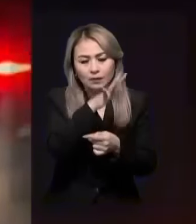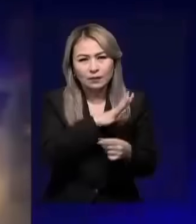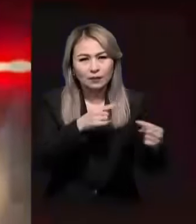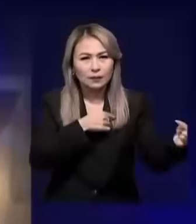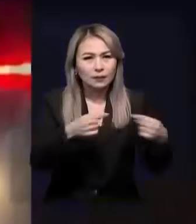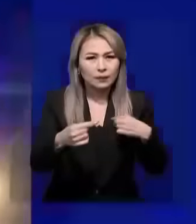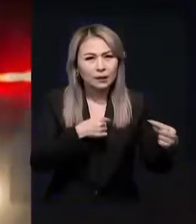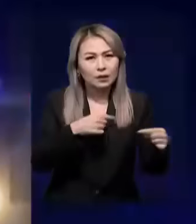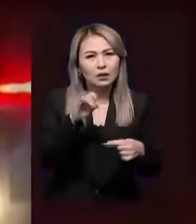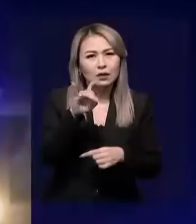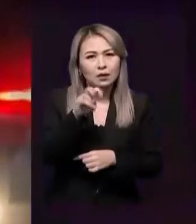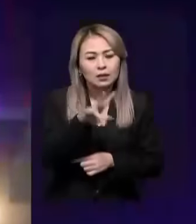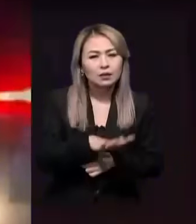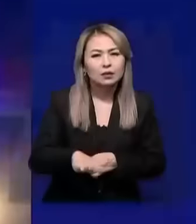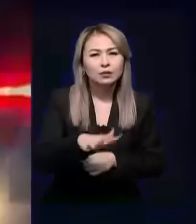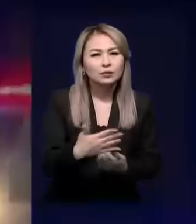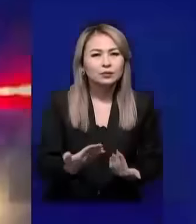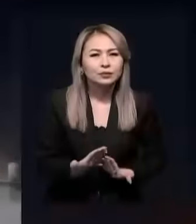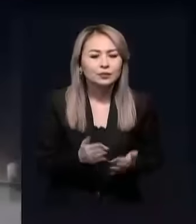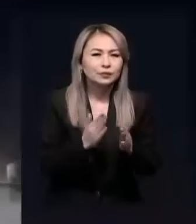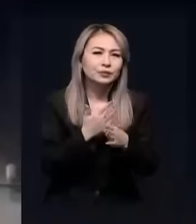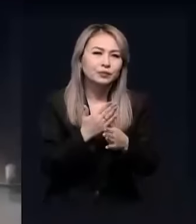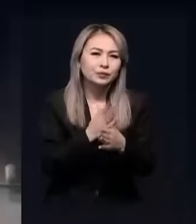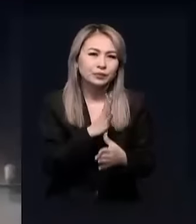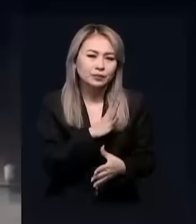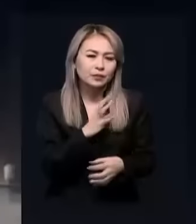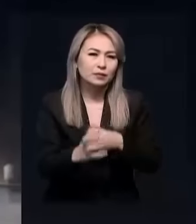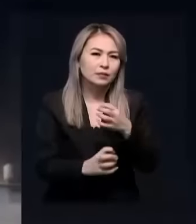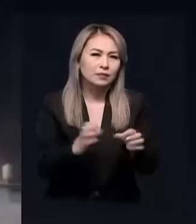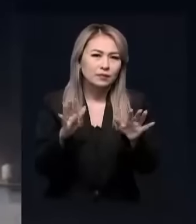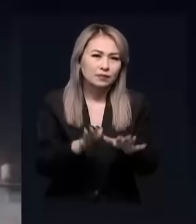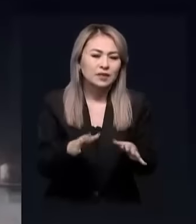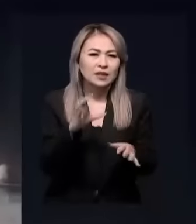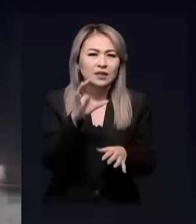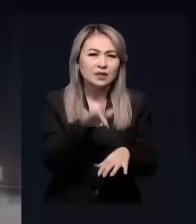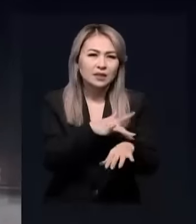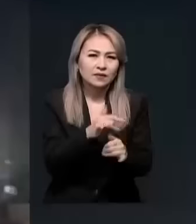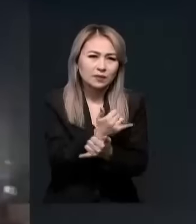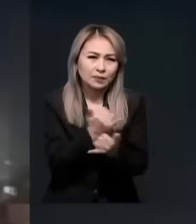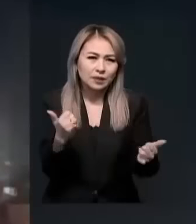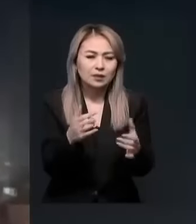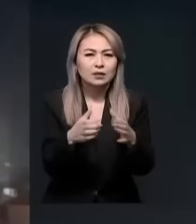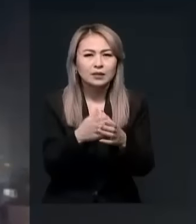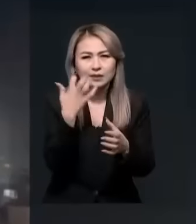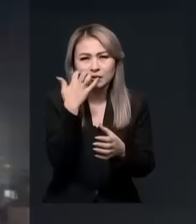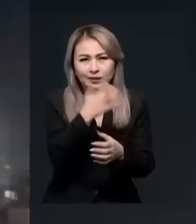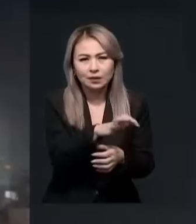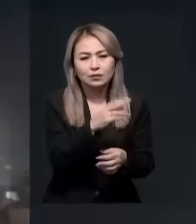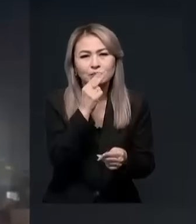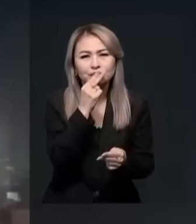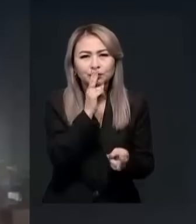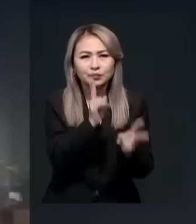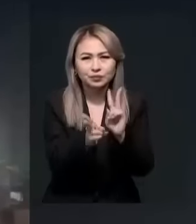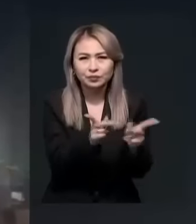азабын тартқандарға Арал ауданының тұрғындары көмек көрсетті. Халықаралық дәліз бойындағы сервистік кешендер маңынан бірнеше қазан ыстық